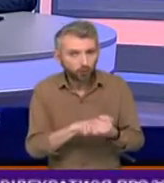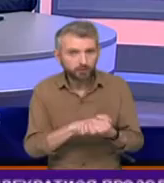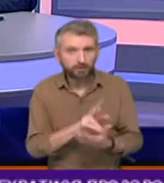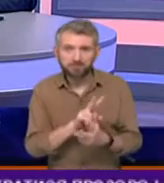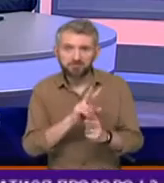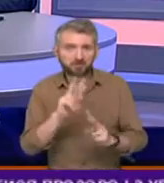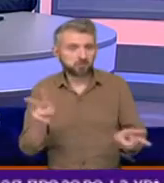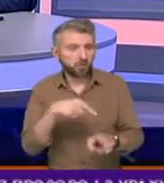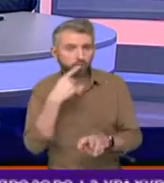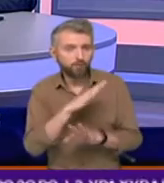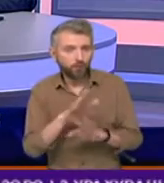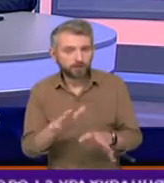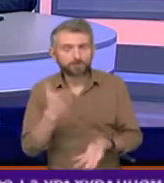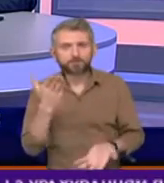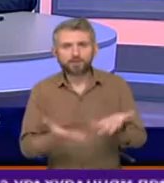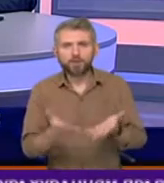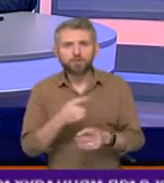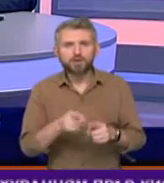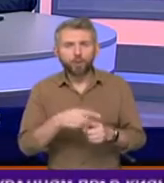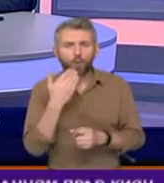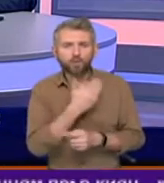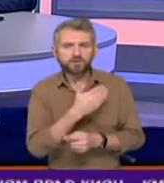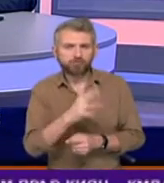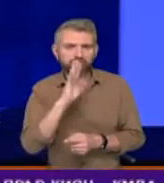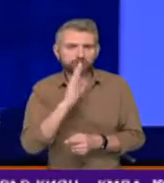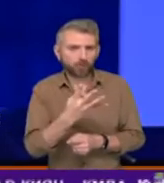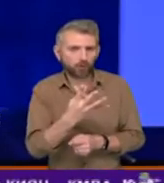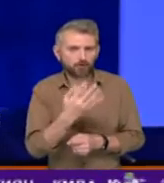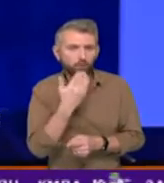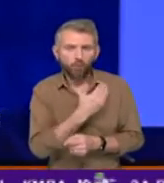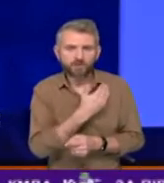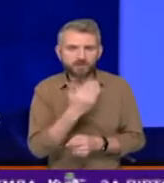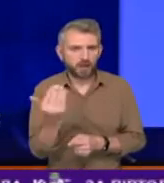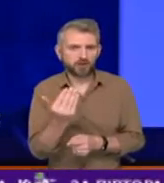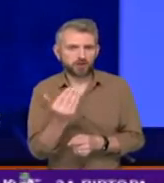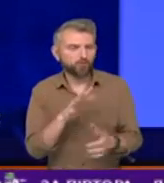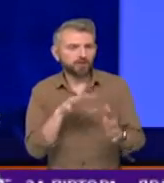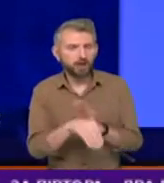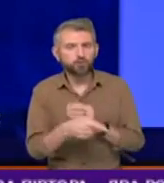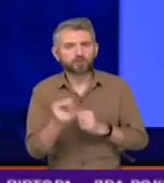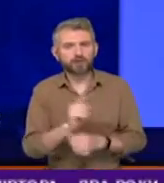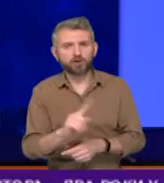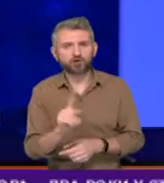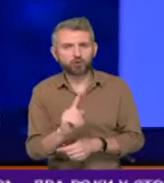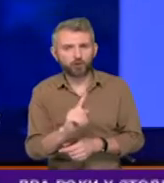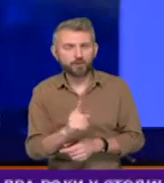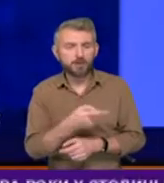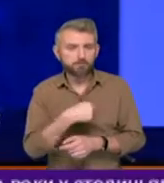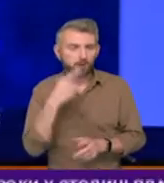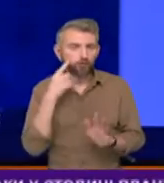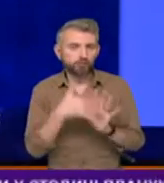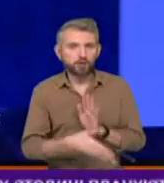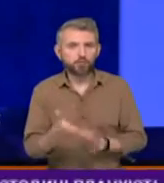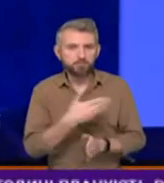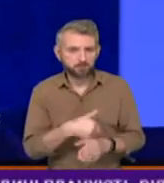не повертається. Мабуть, все-таки от цих останніх 4 роки зробили останній вже внесок в те, що ми розуміємо, що